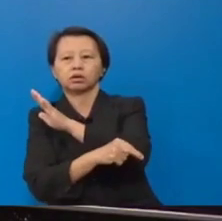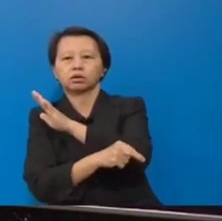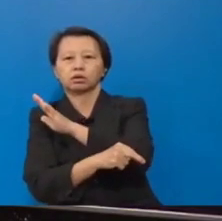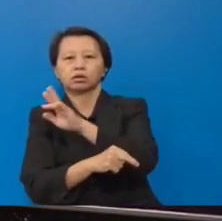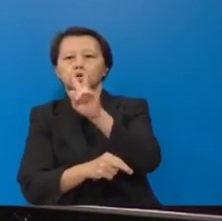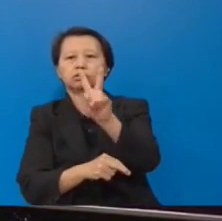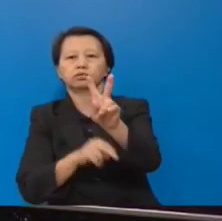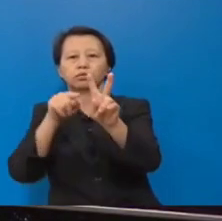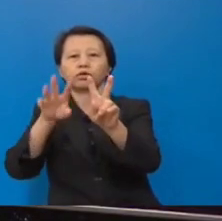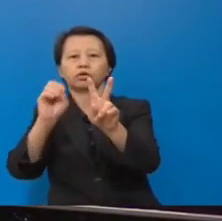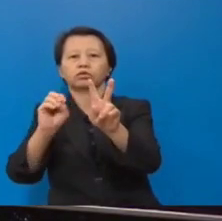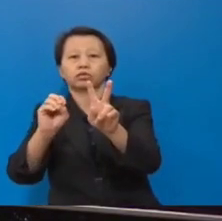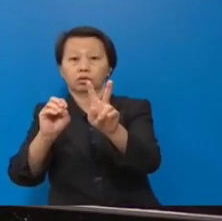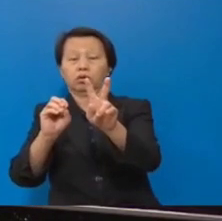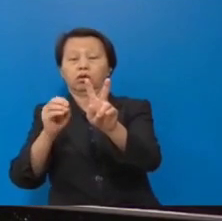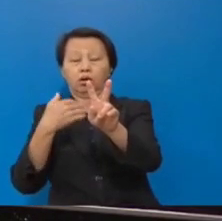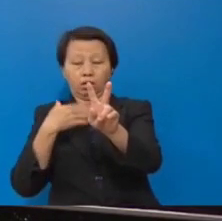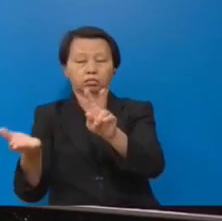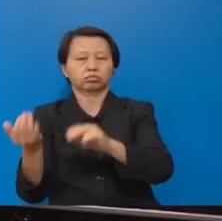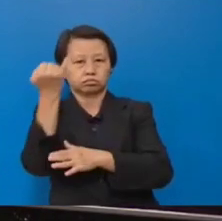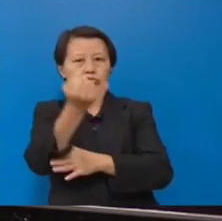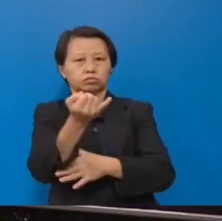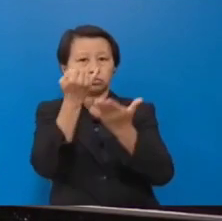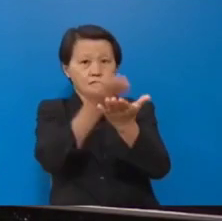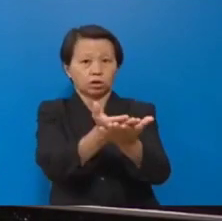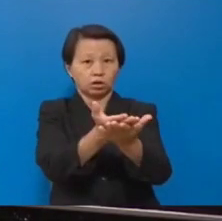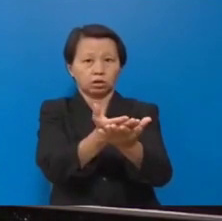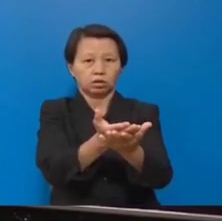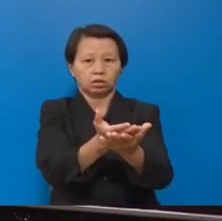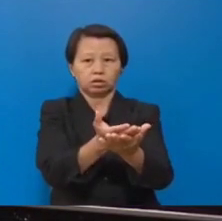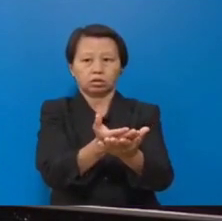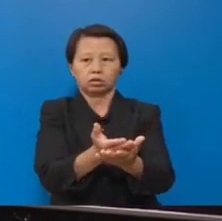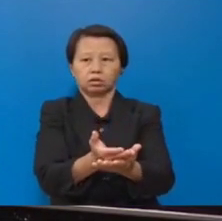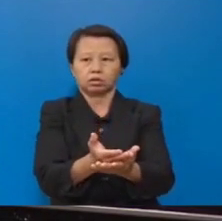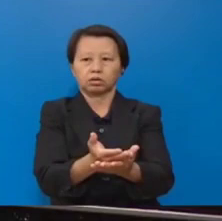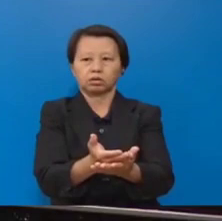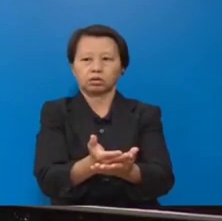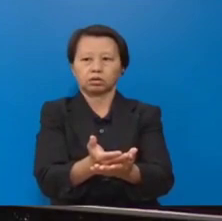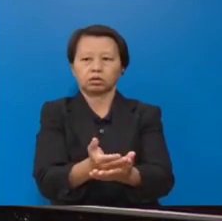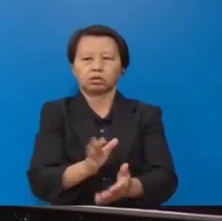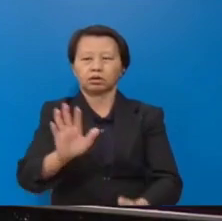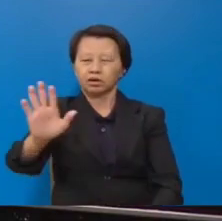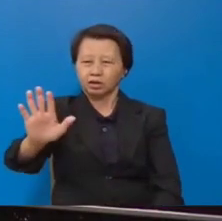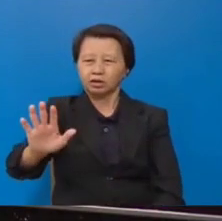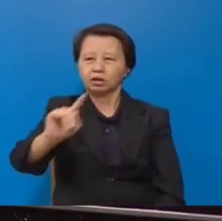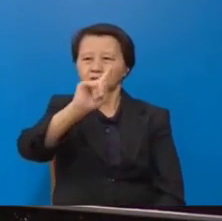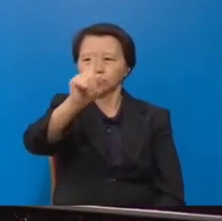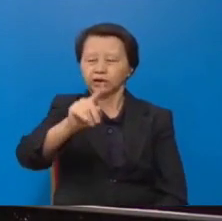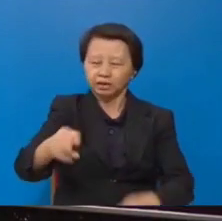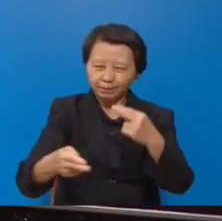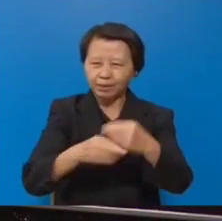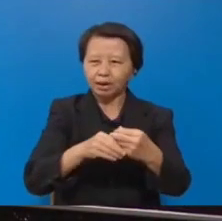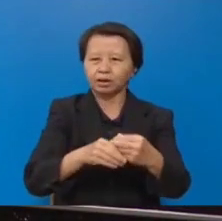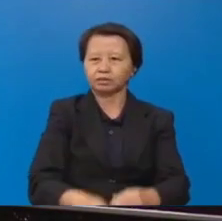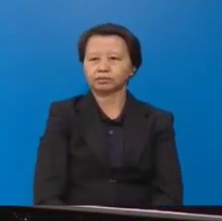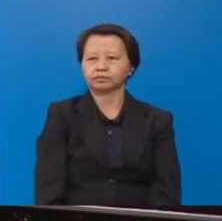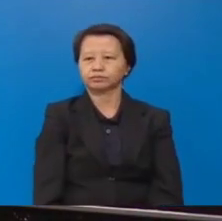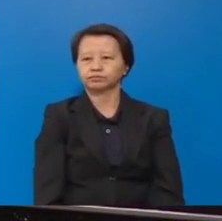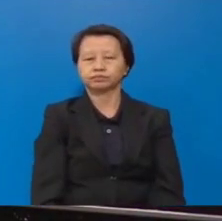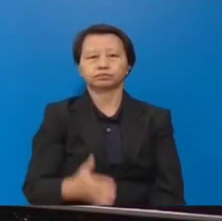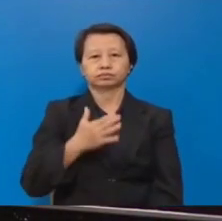negara2 paint kosong terutamanya bagi membuang prinsip pertama soalan tambahan yang bawa Maya